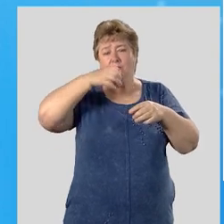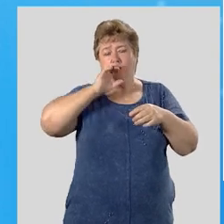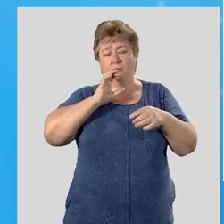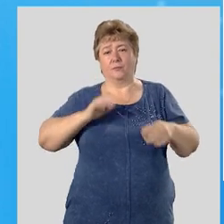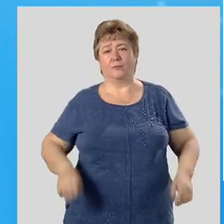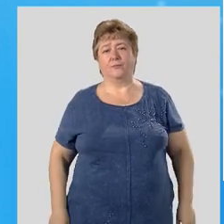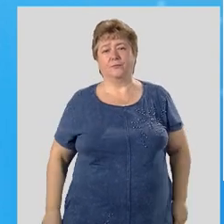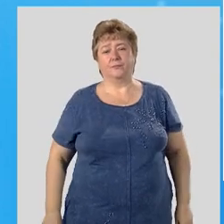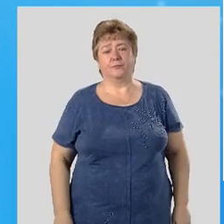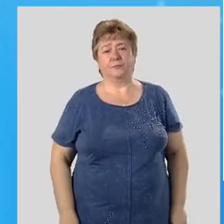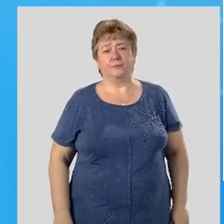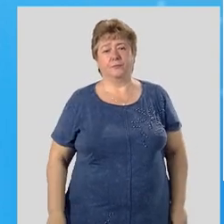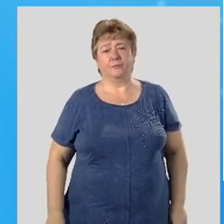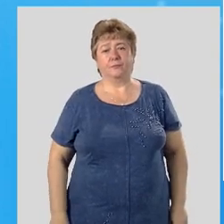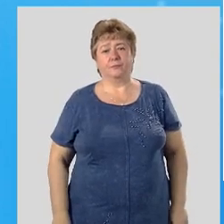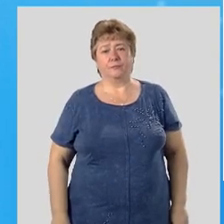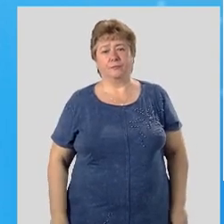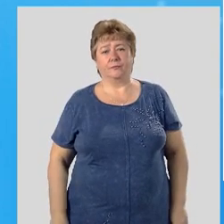утолять жажду.